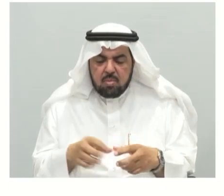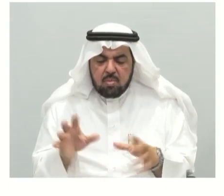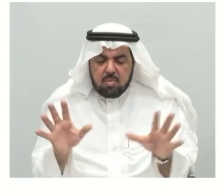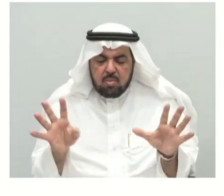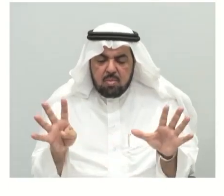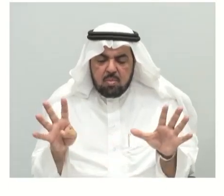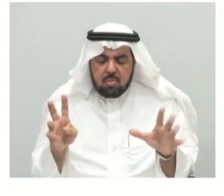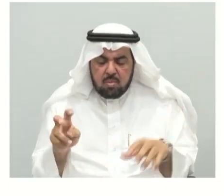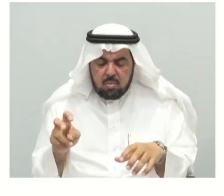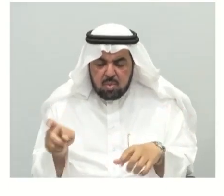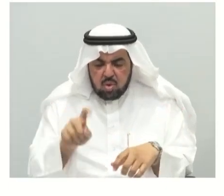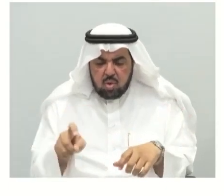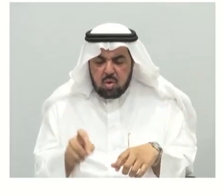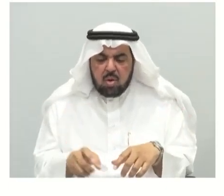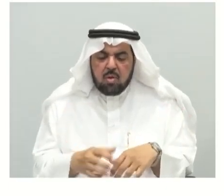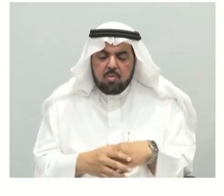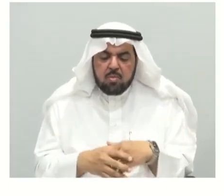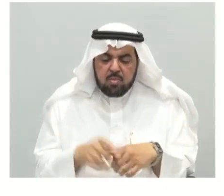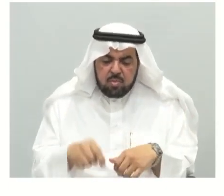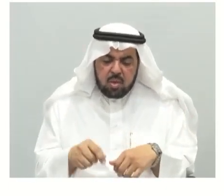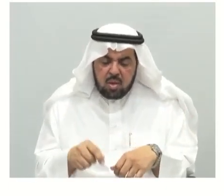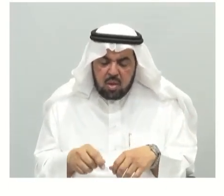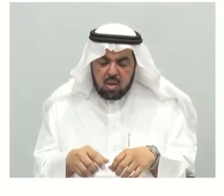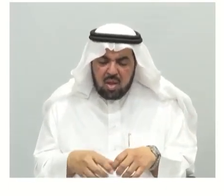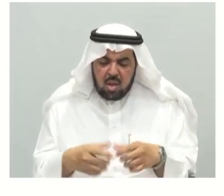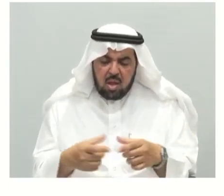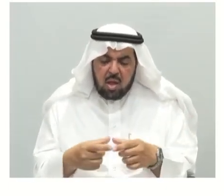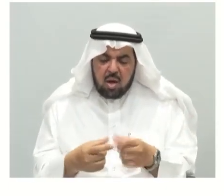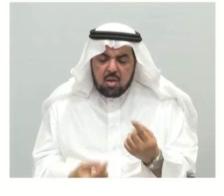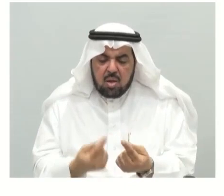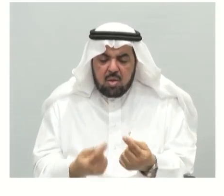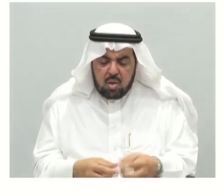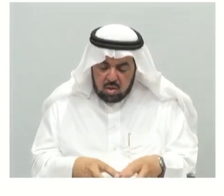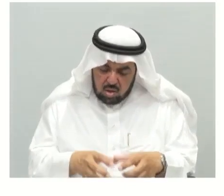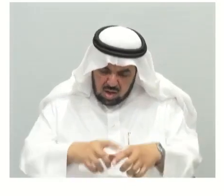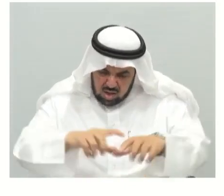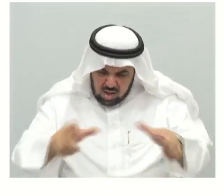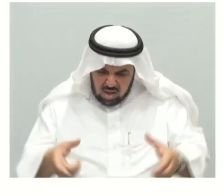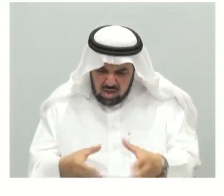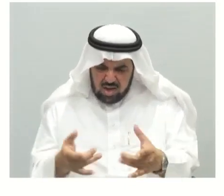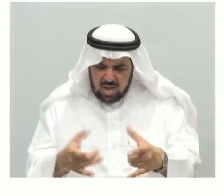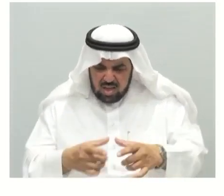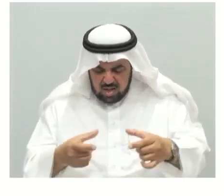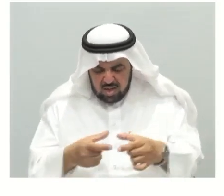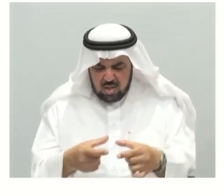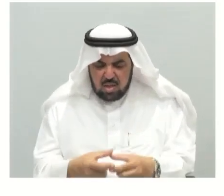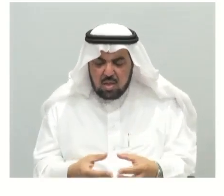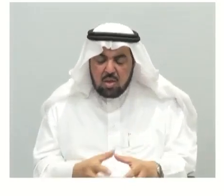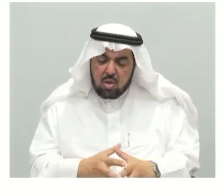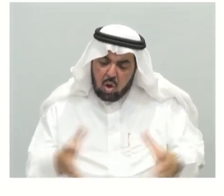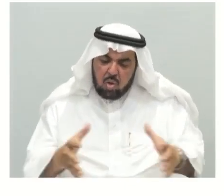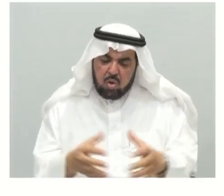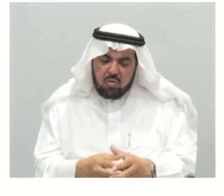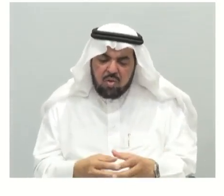ال9 اذكر او اذا كان هناك حقل تكثر فيه الحشرات اذا كان هناك حقل تكثر